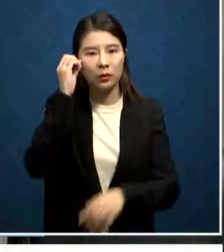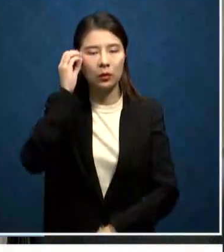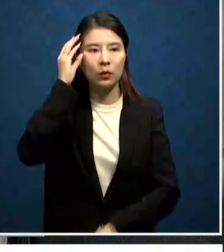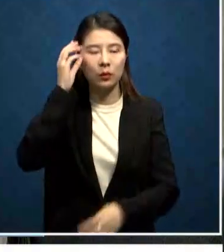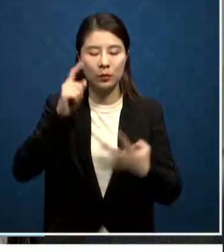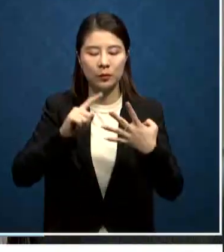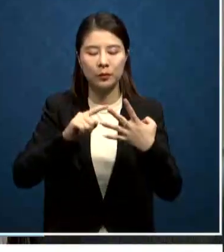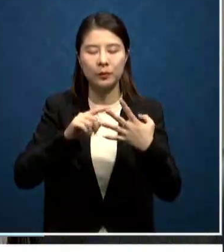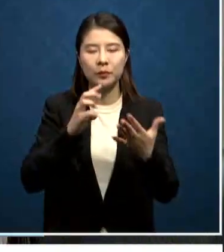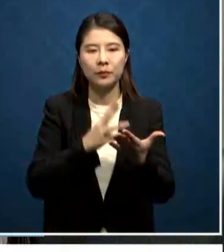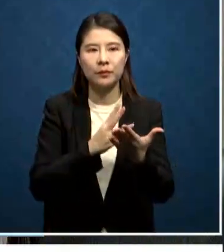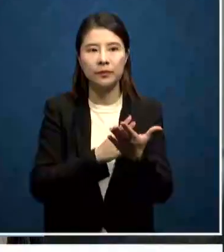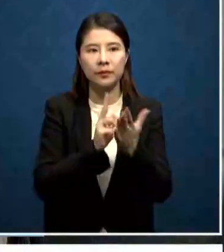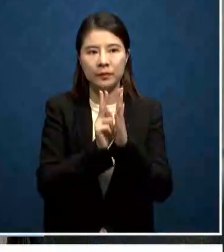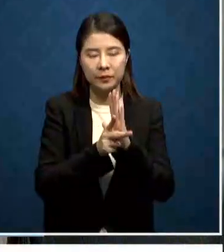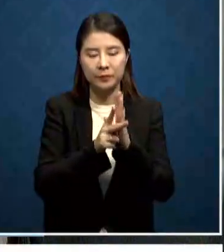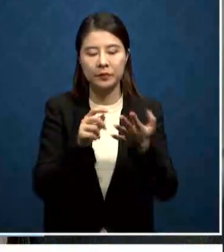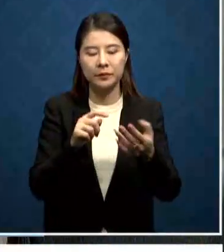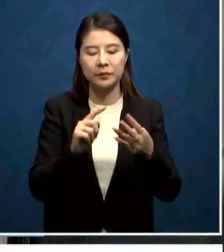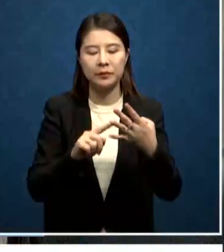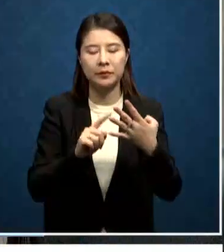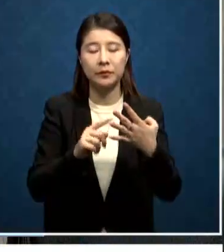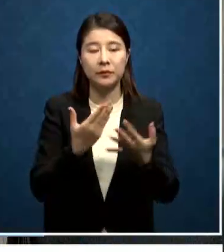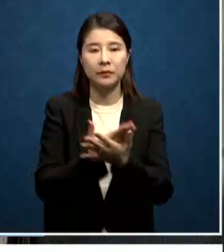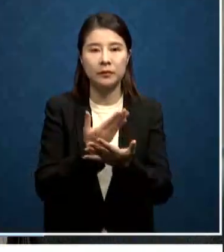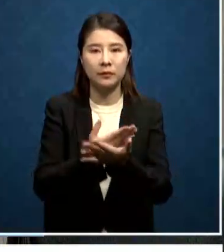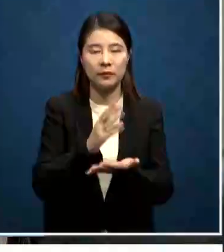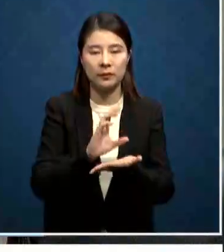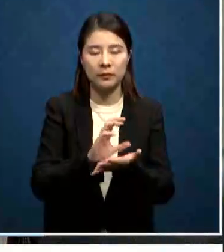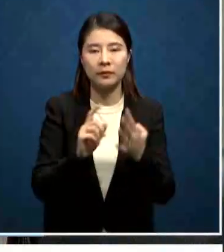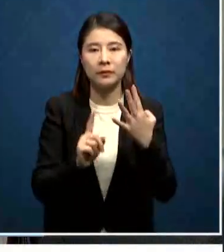วิชาการวิจัยนะครับเรื่องกองทุนแล้วก็เรื่องของกฎหมายกราบขอบพระคุณครับท่านประธานครับ